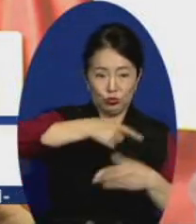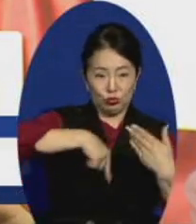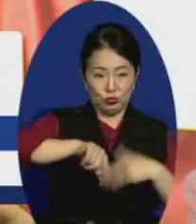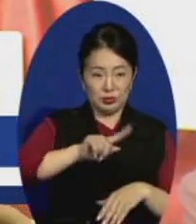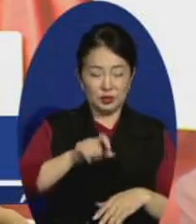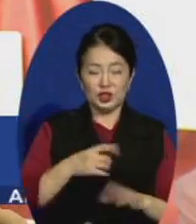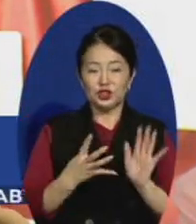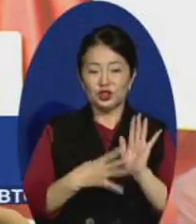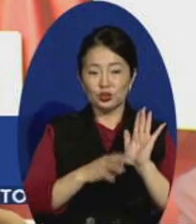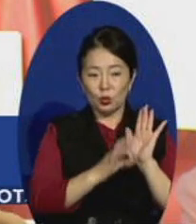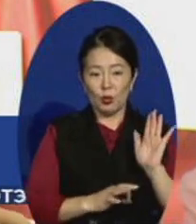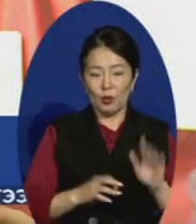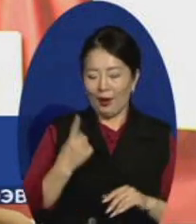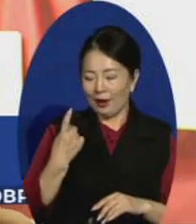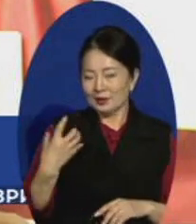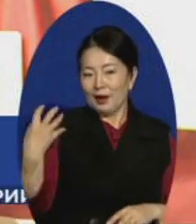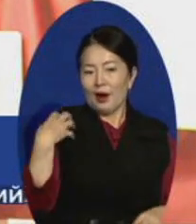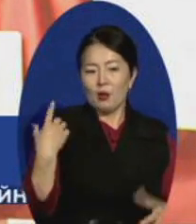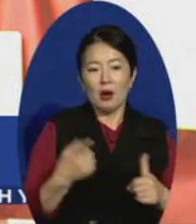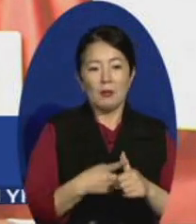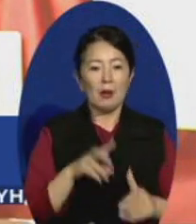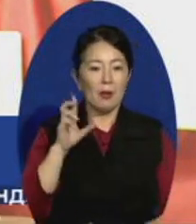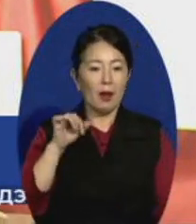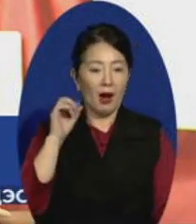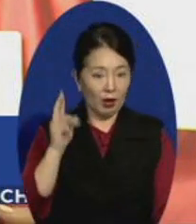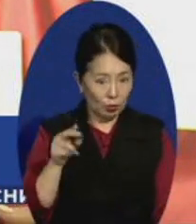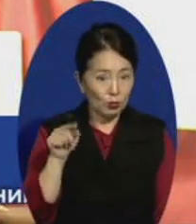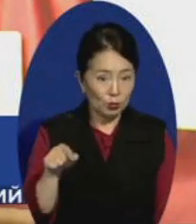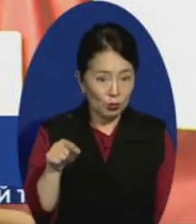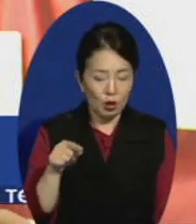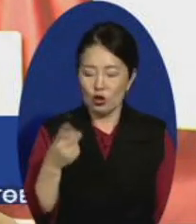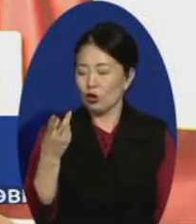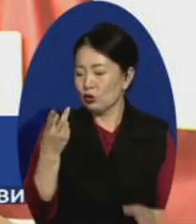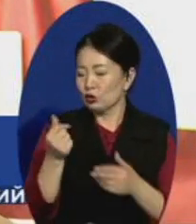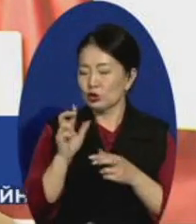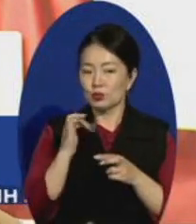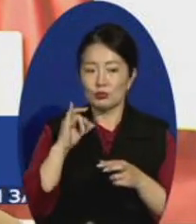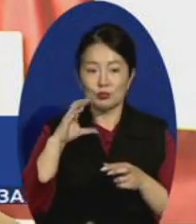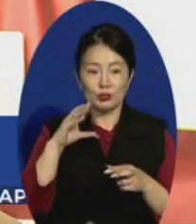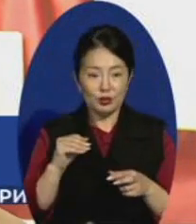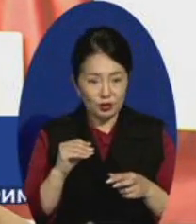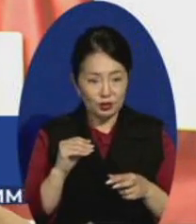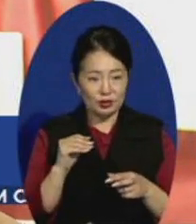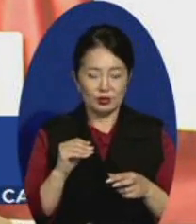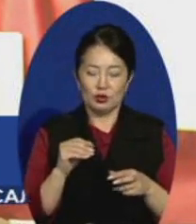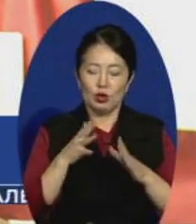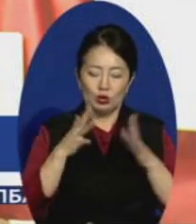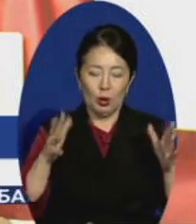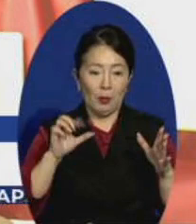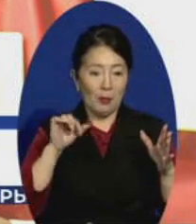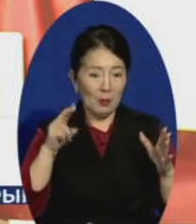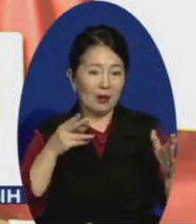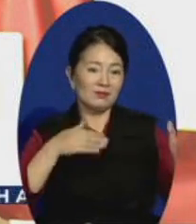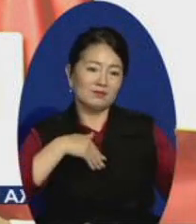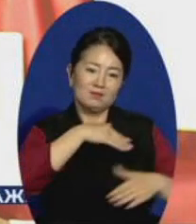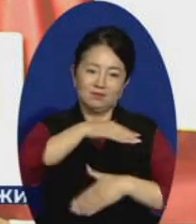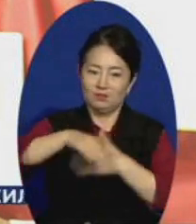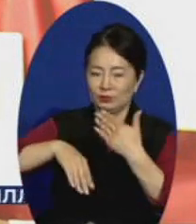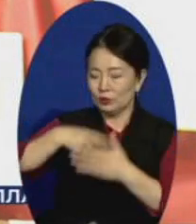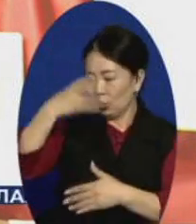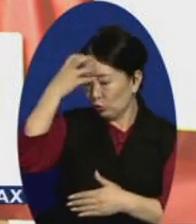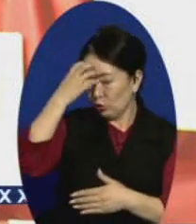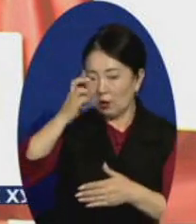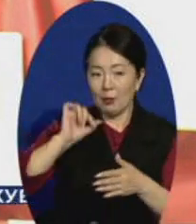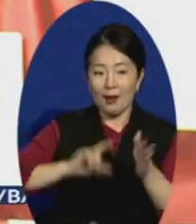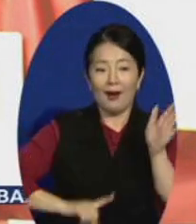90 гаруй хувийг ер нь дангаараа энэ банкны зах зээл хийж байна. За тэгвэл өнөөдөр хөрөнгийн бирж дээр манай томоохон банкуудын одоо урчилж түүчээ болж